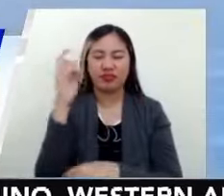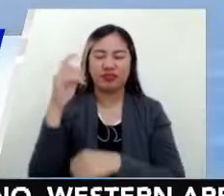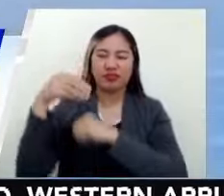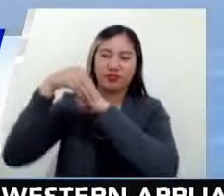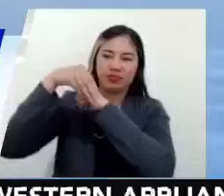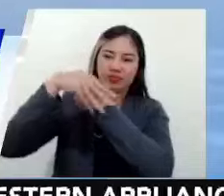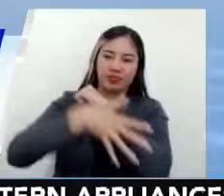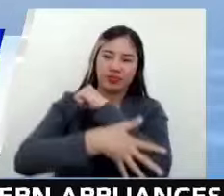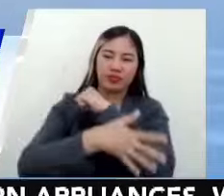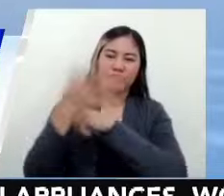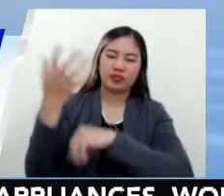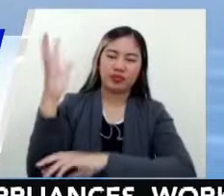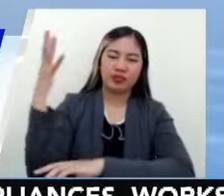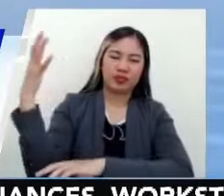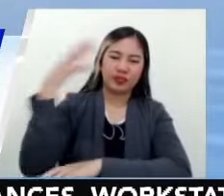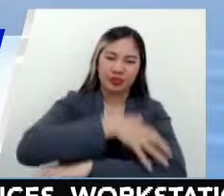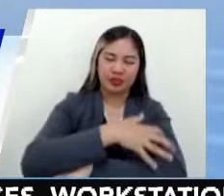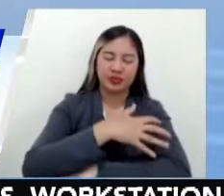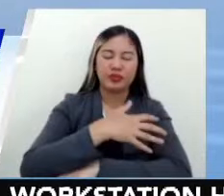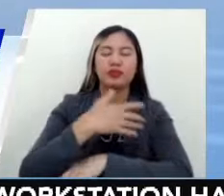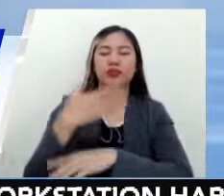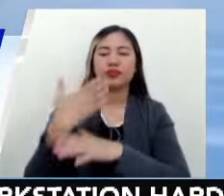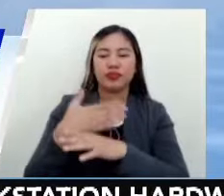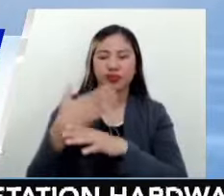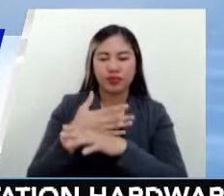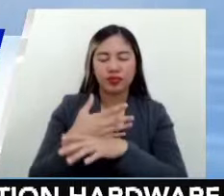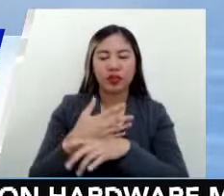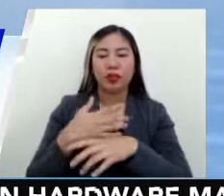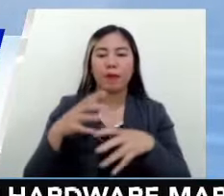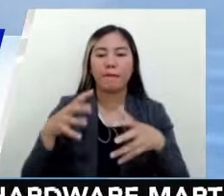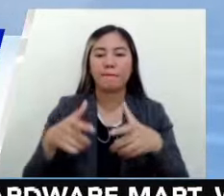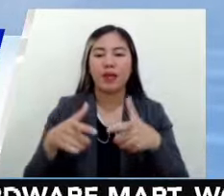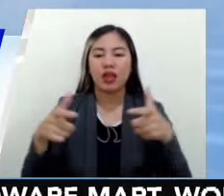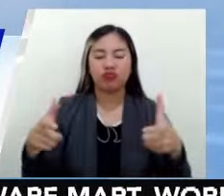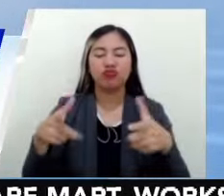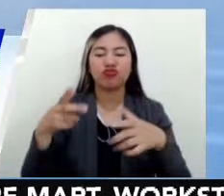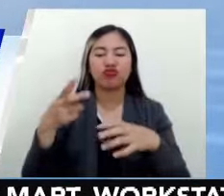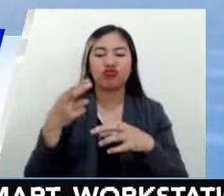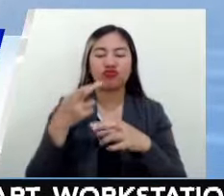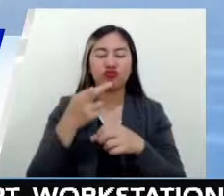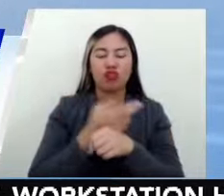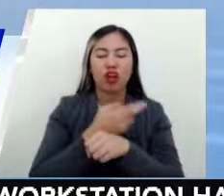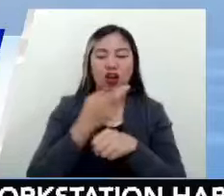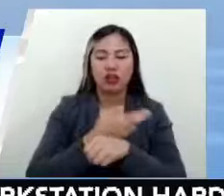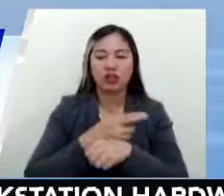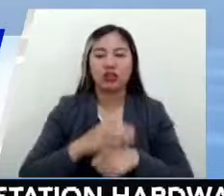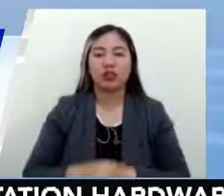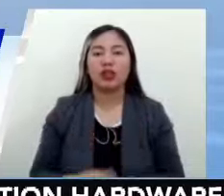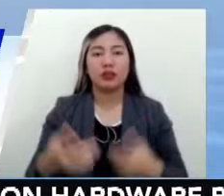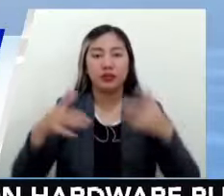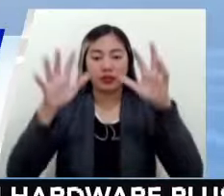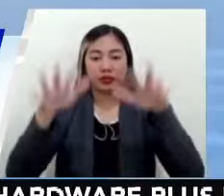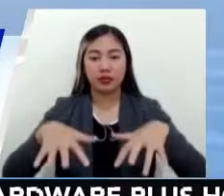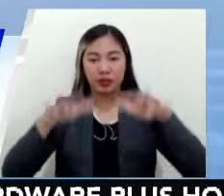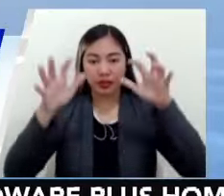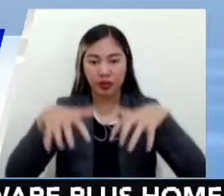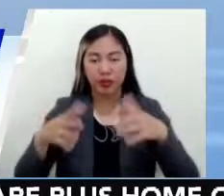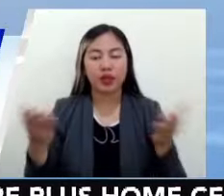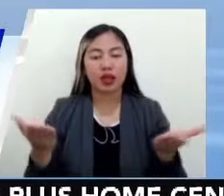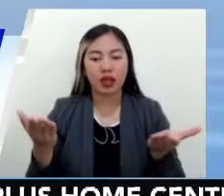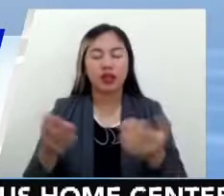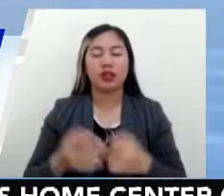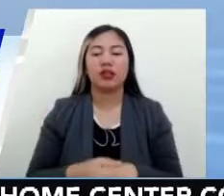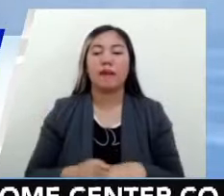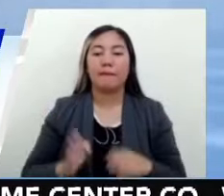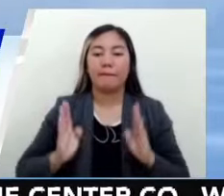at malalaking Bato may naital ring paguho ng lupa sa mga bahagi ng napua at namek ng Baguio bontok Road sa sabangan